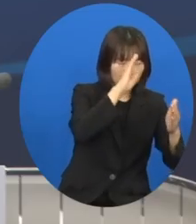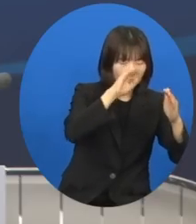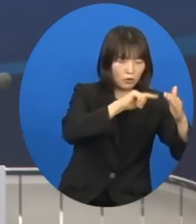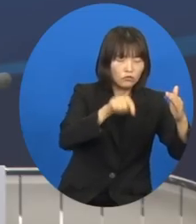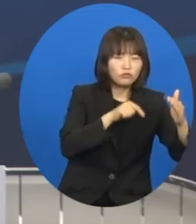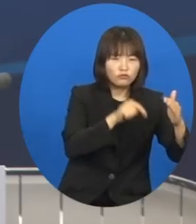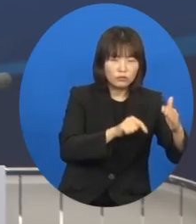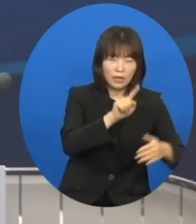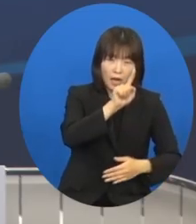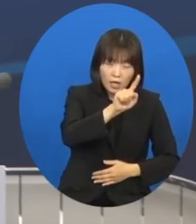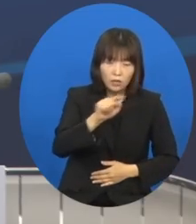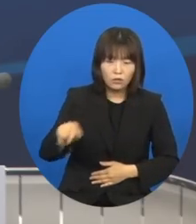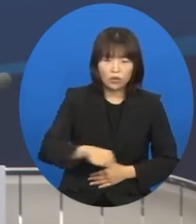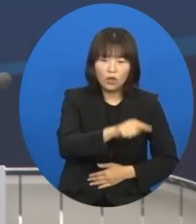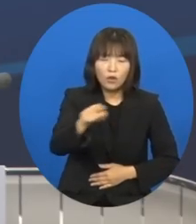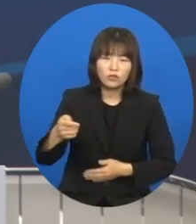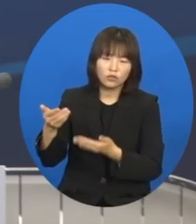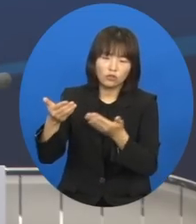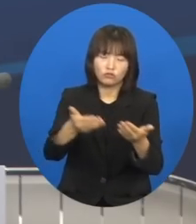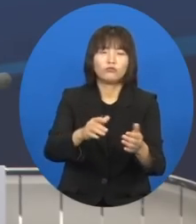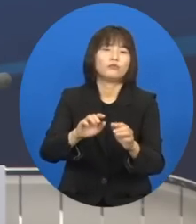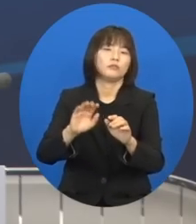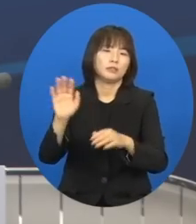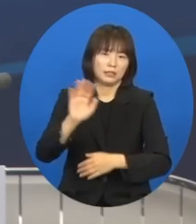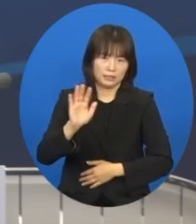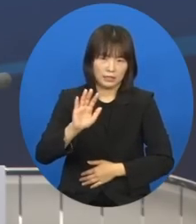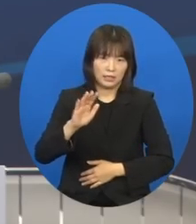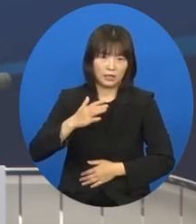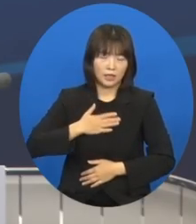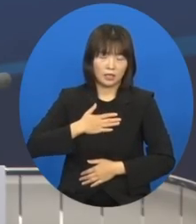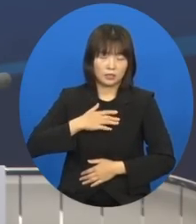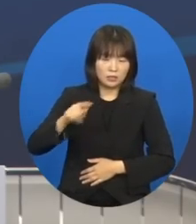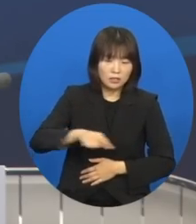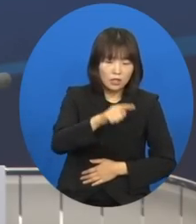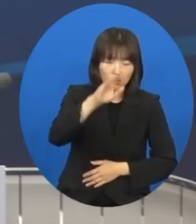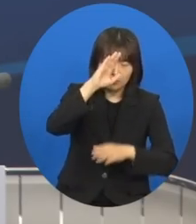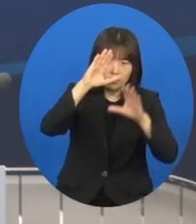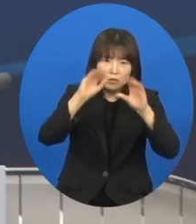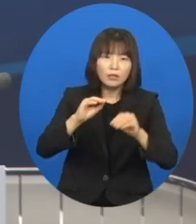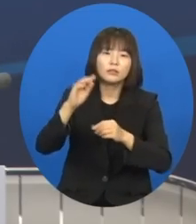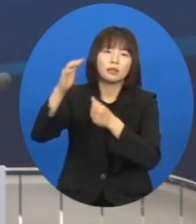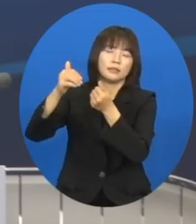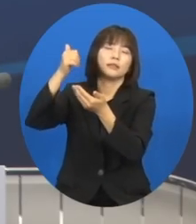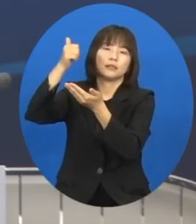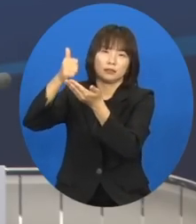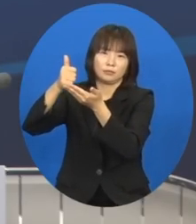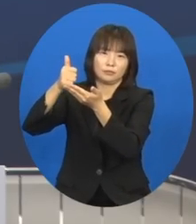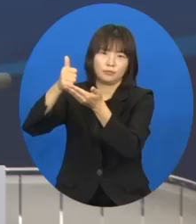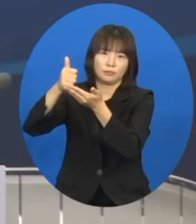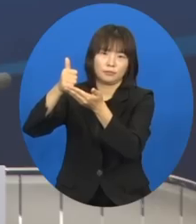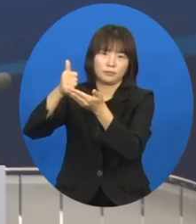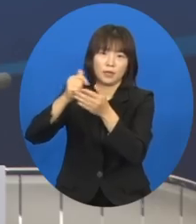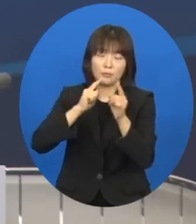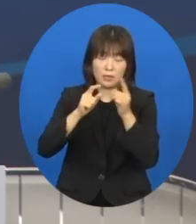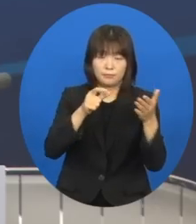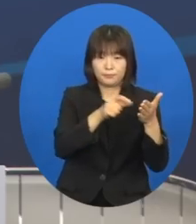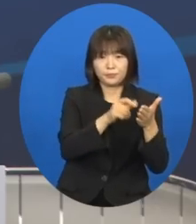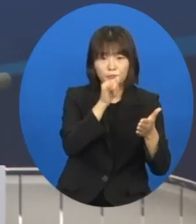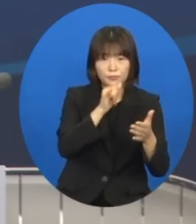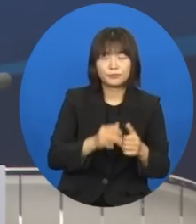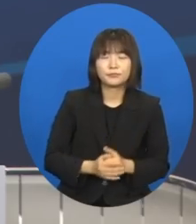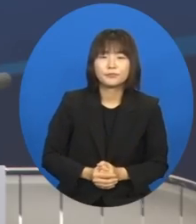하나도 너희에게 내리지 않는다. 나는 너희를 치유하는 하나님이라 이런 말씀을 하고 계셔요.